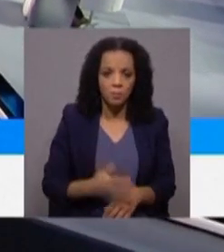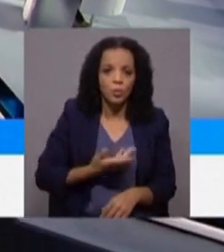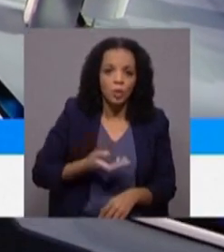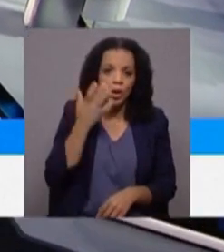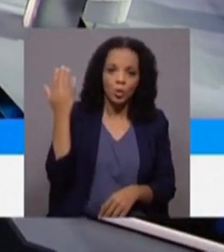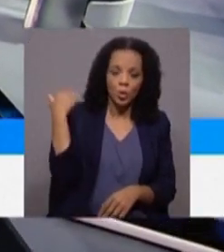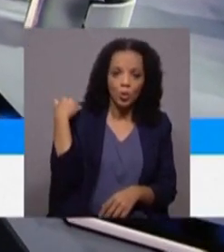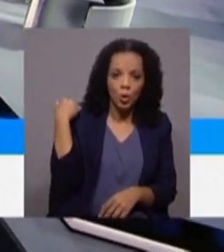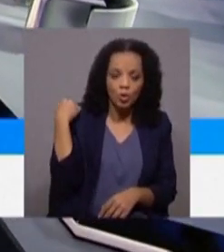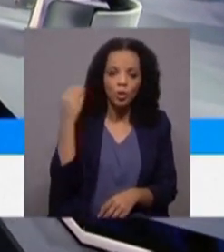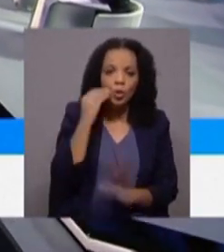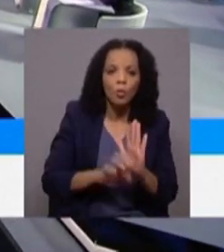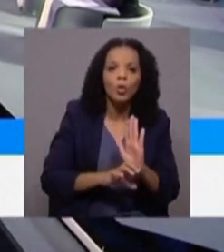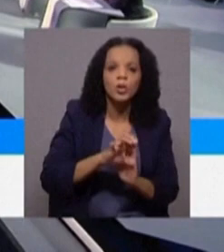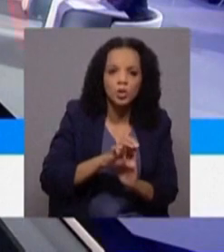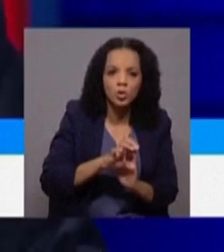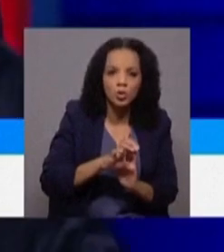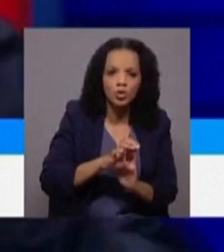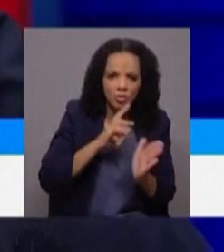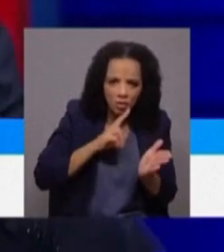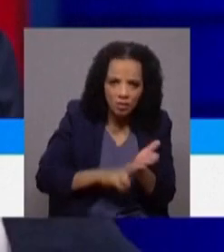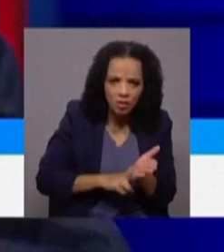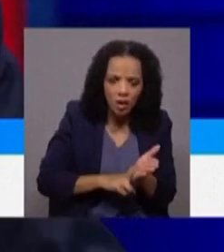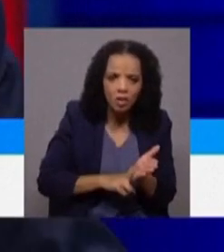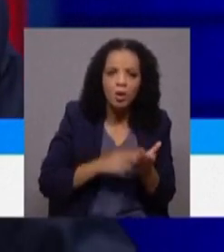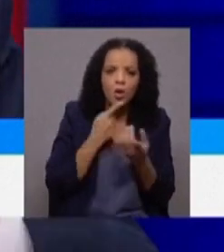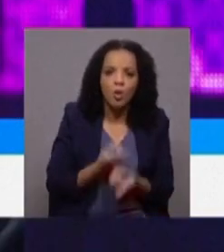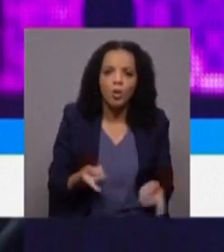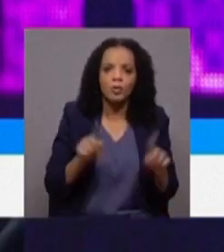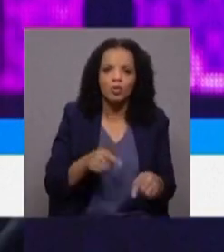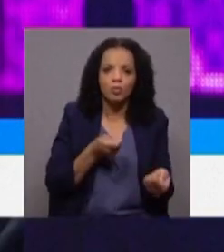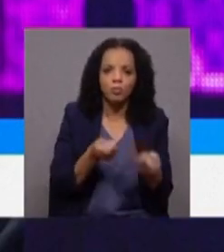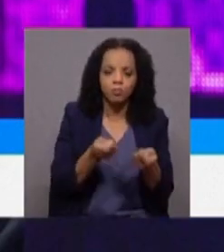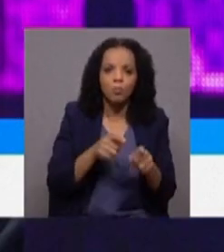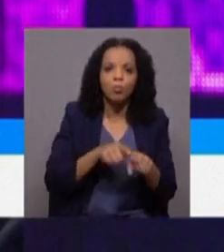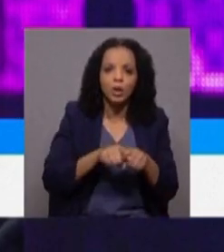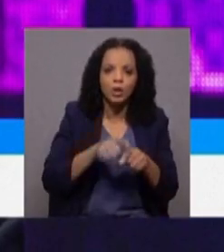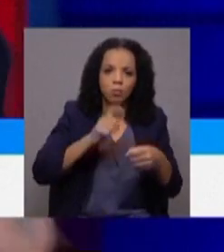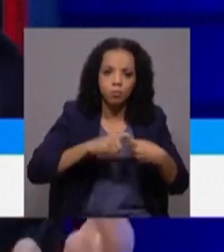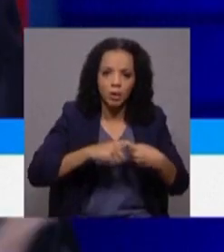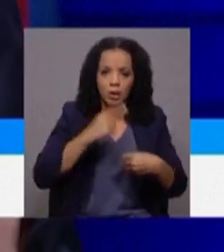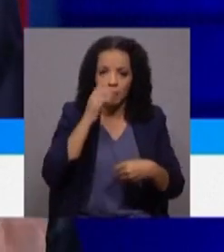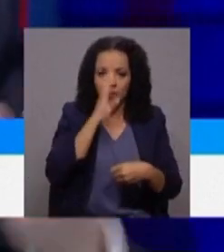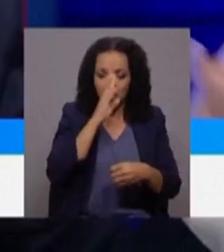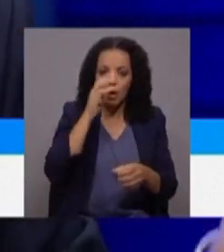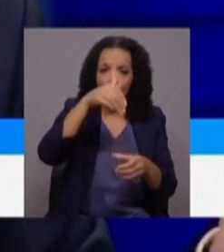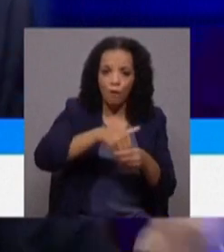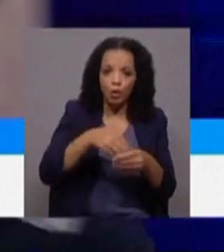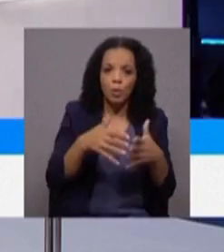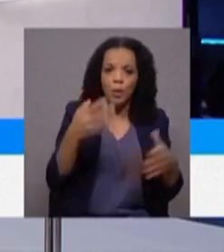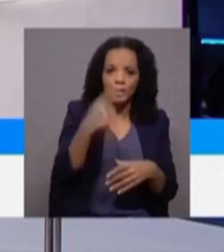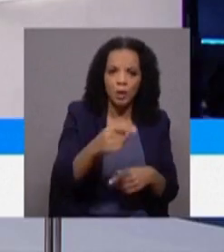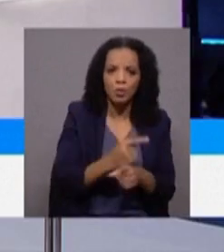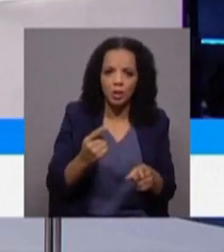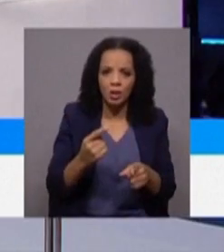Rio fragte, was Costa vorhabe, jetzt, wo er nicht mehr auf die Linken zählen könne. Ob er dem Land etwas geben könne, das er vorher nicht geben konnte, so